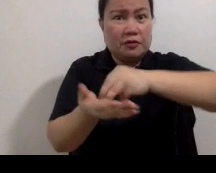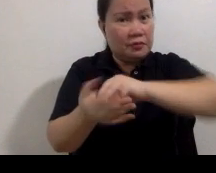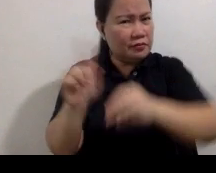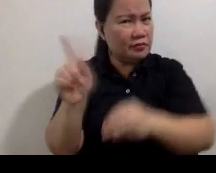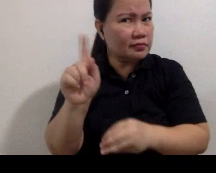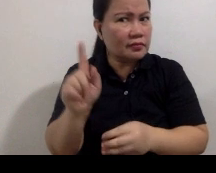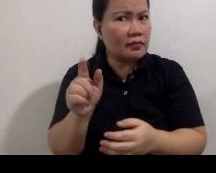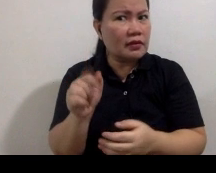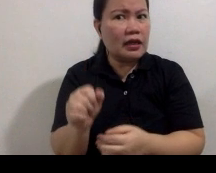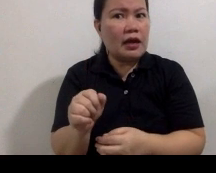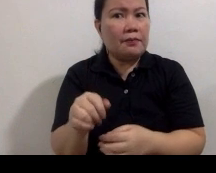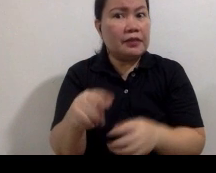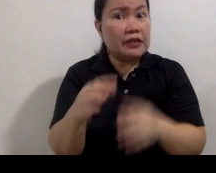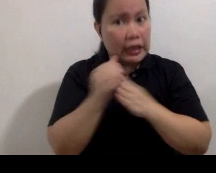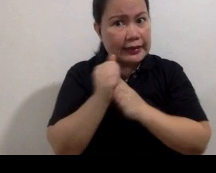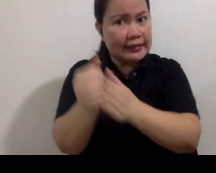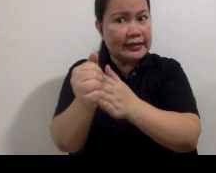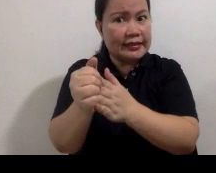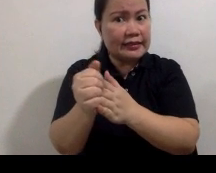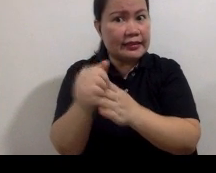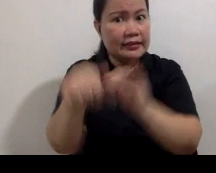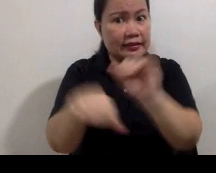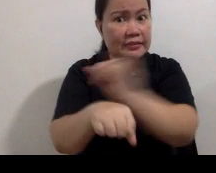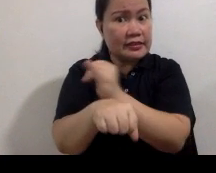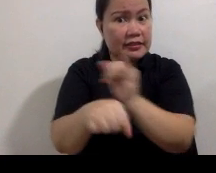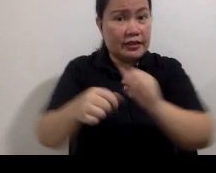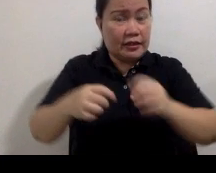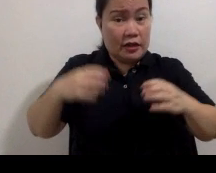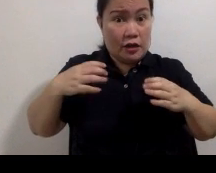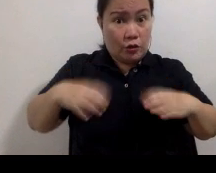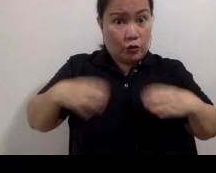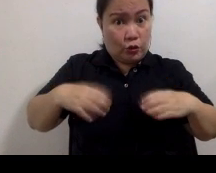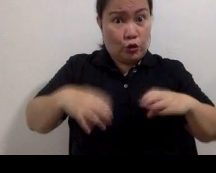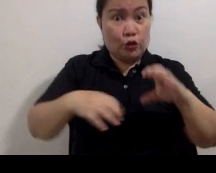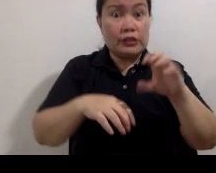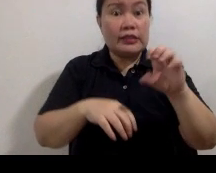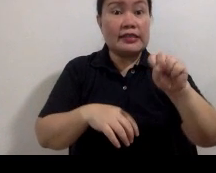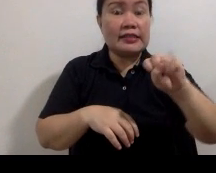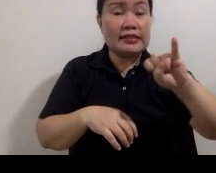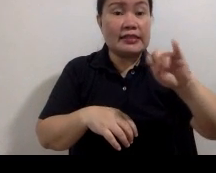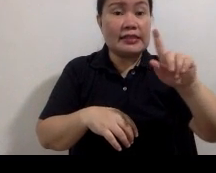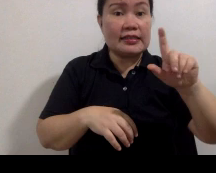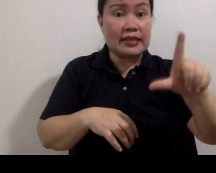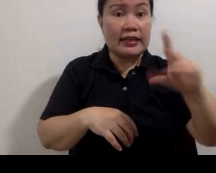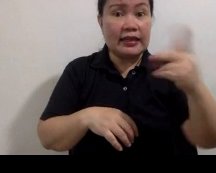patlang, bagamat nangunguna sa industriya ng telang sutla.